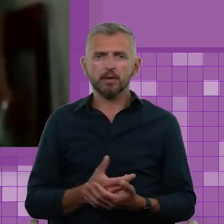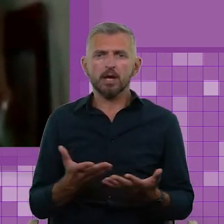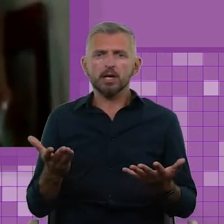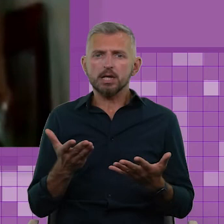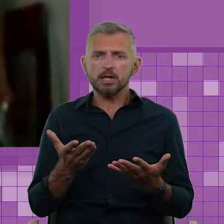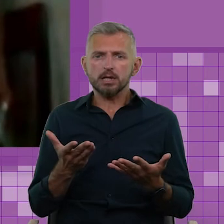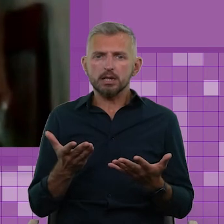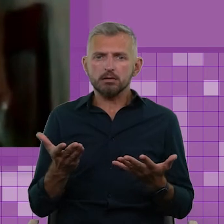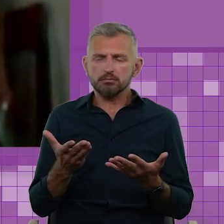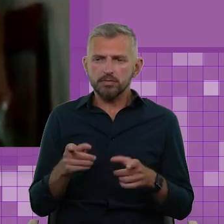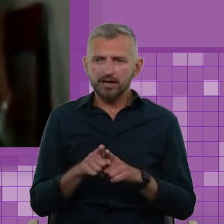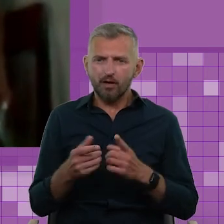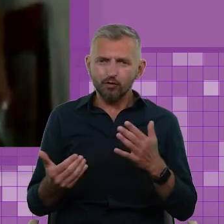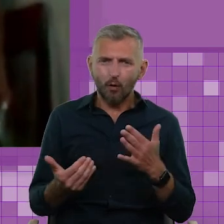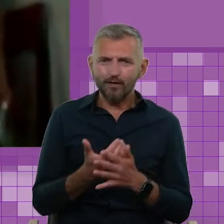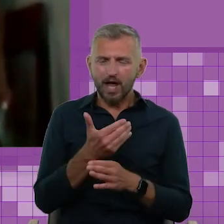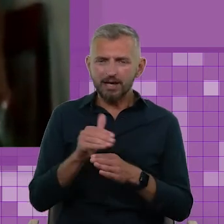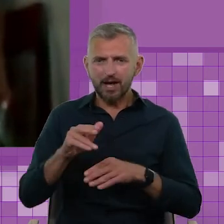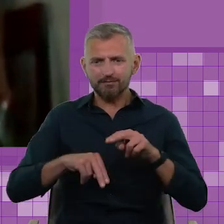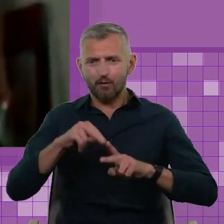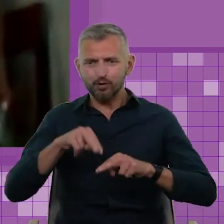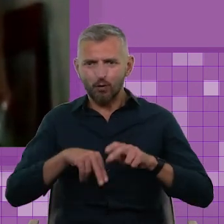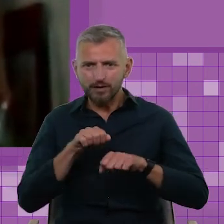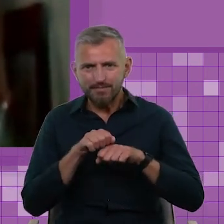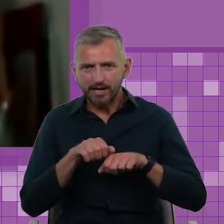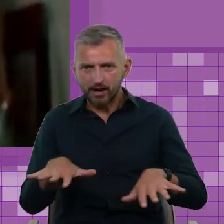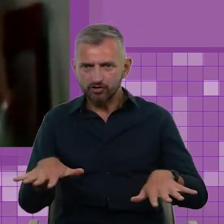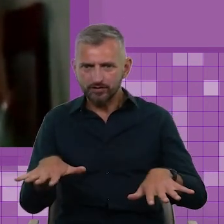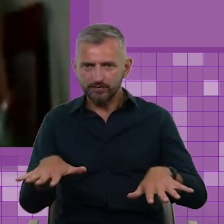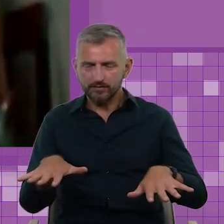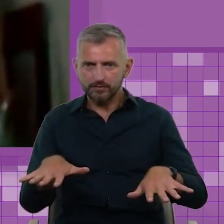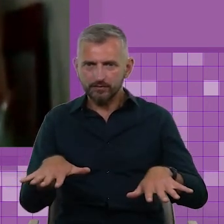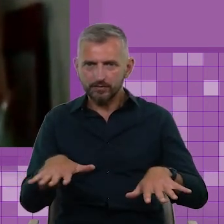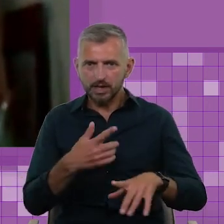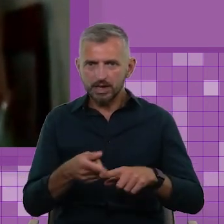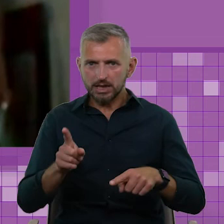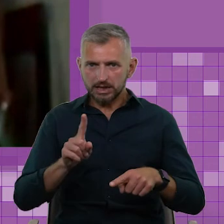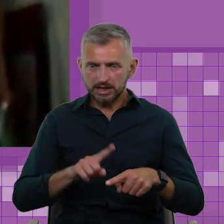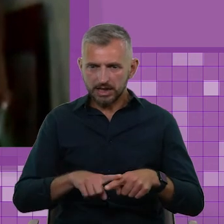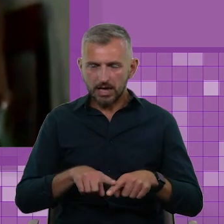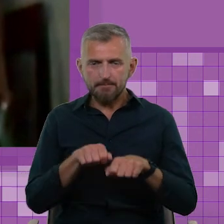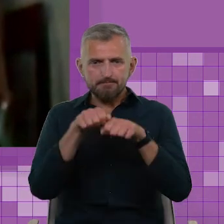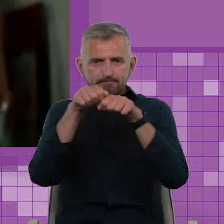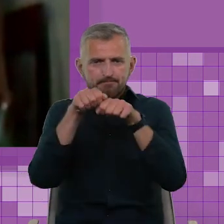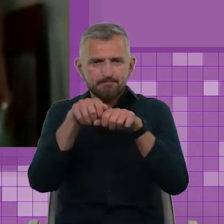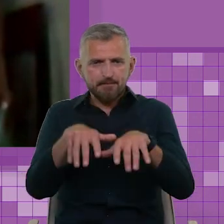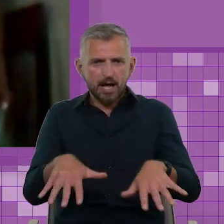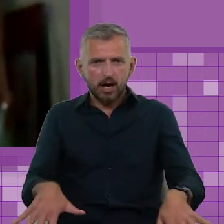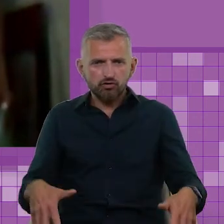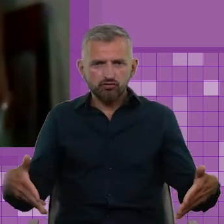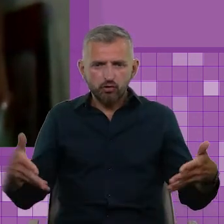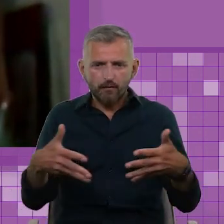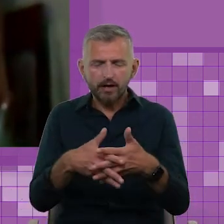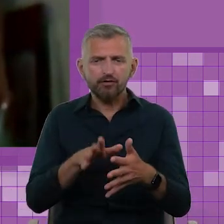новий елемент побудови мереж – це мережування із